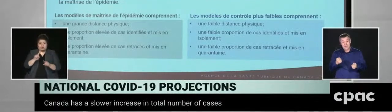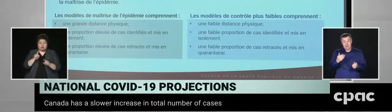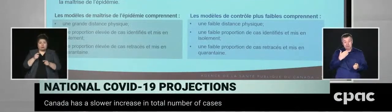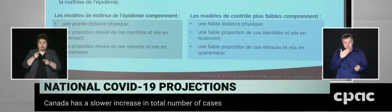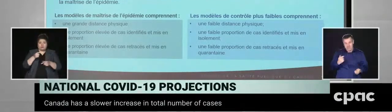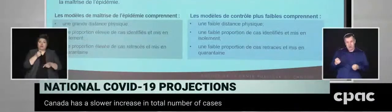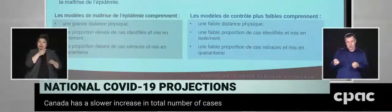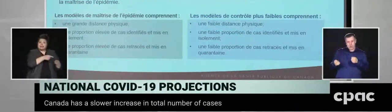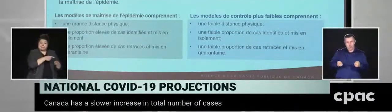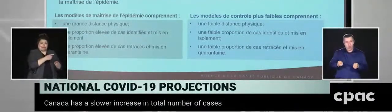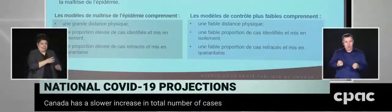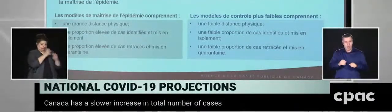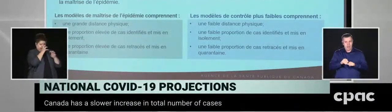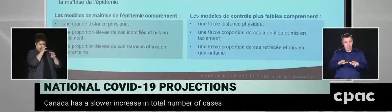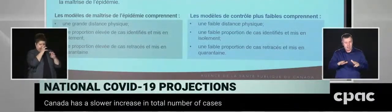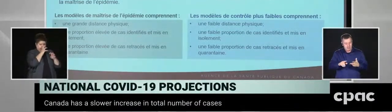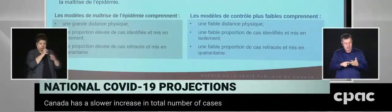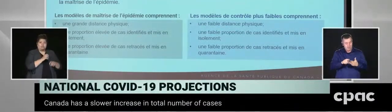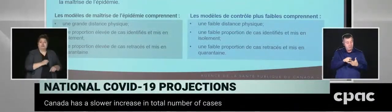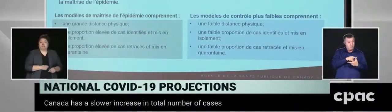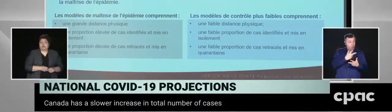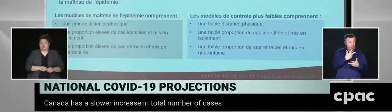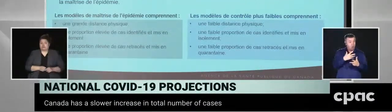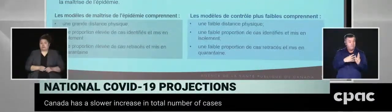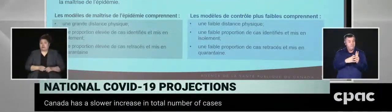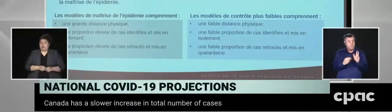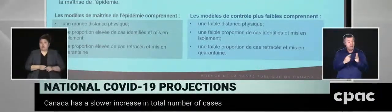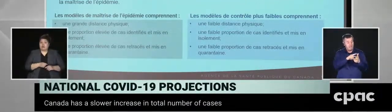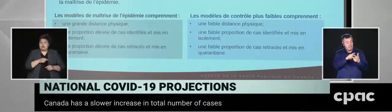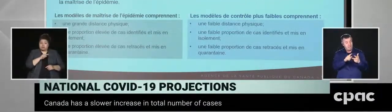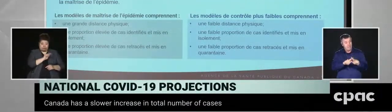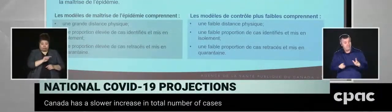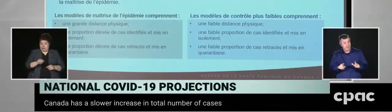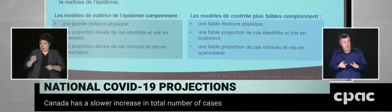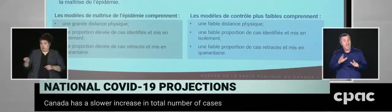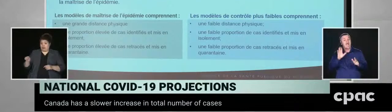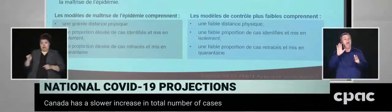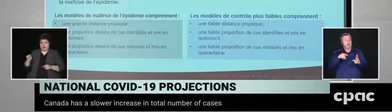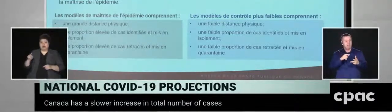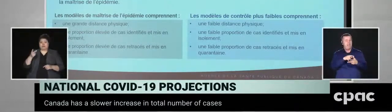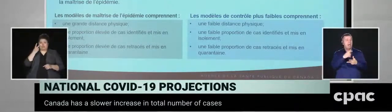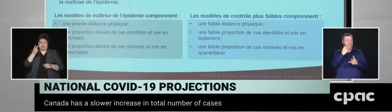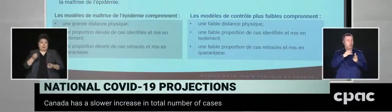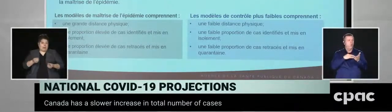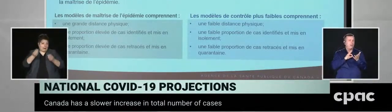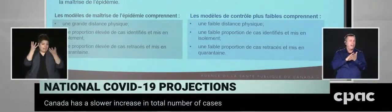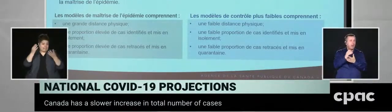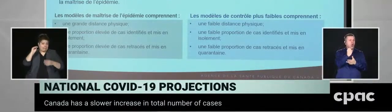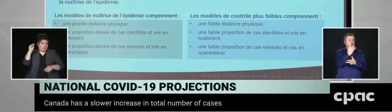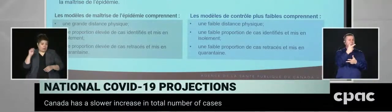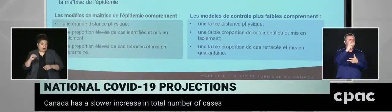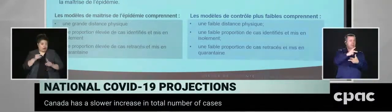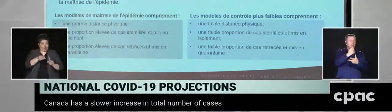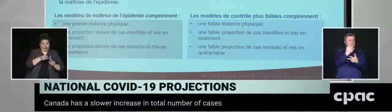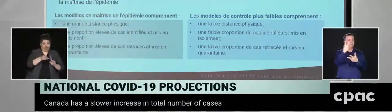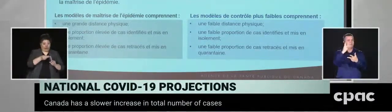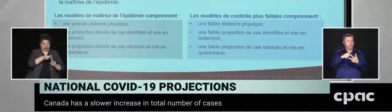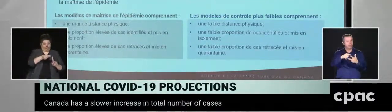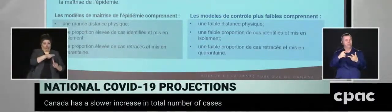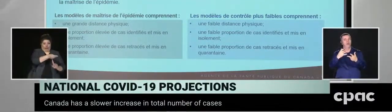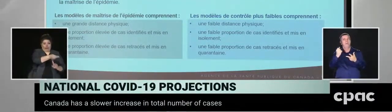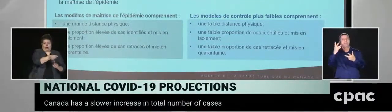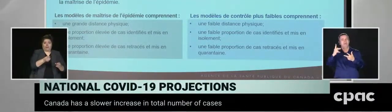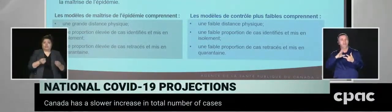de là, nous pouvons déterminer la fourchette de personnes infectées et la durée possible de l'épidémie.